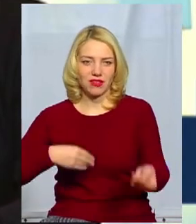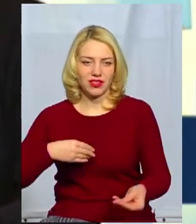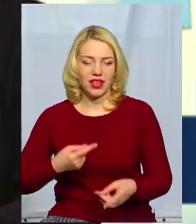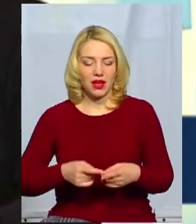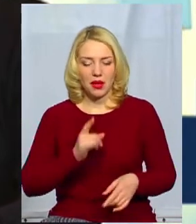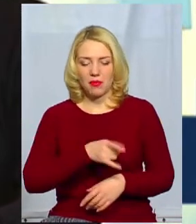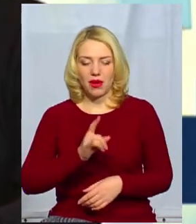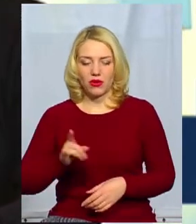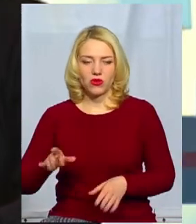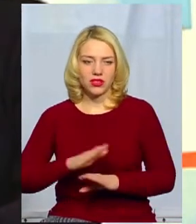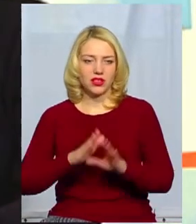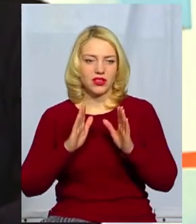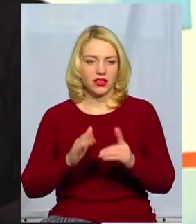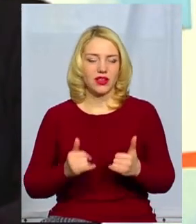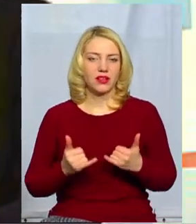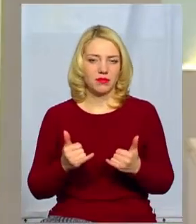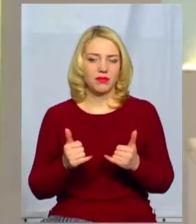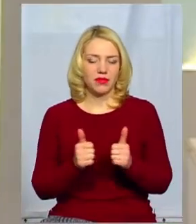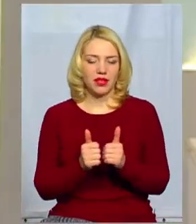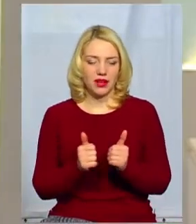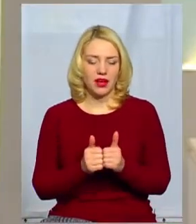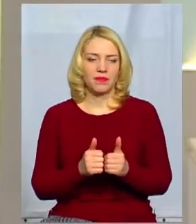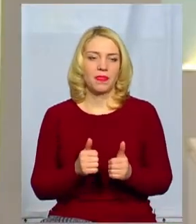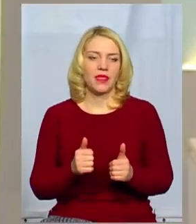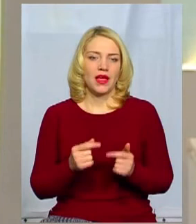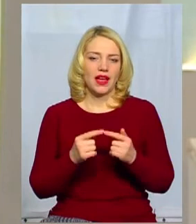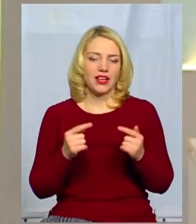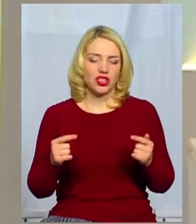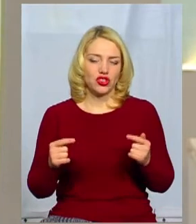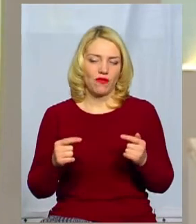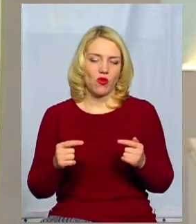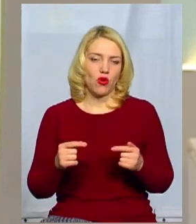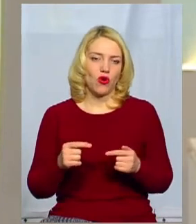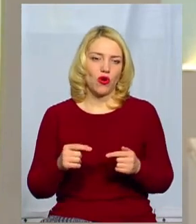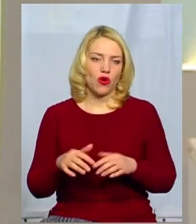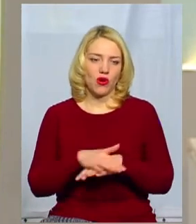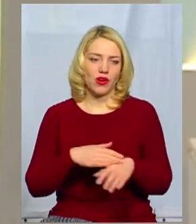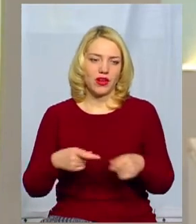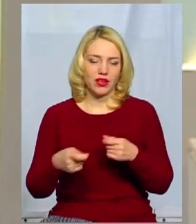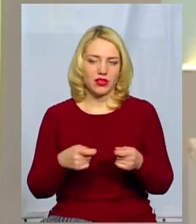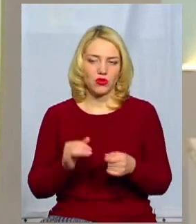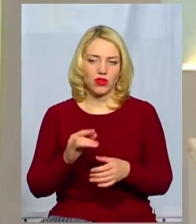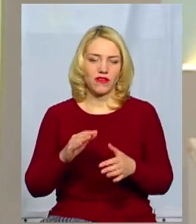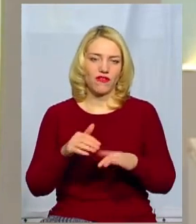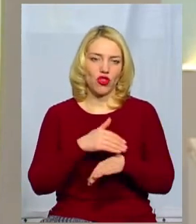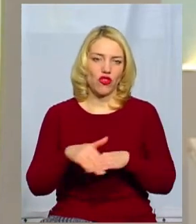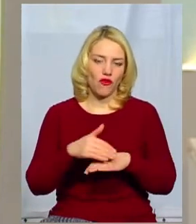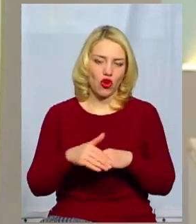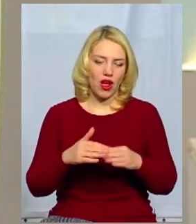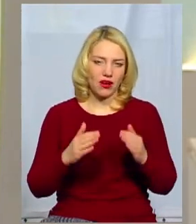паркуються не тільки біля речового ринку, а й у дворах, проїздах. Яка ситуація